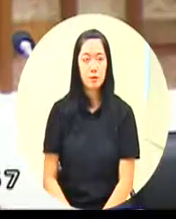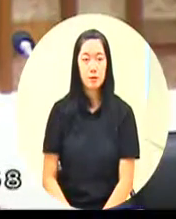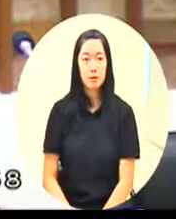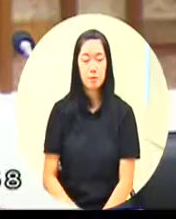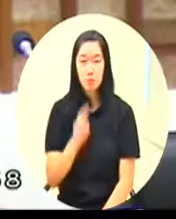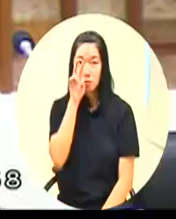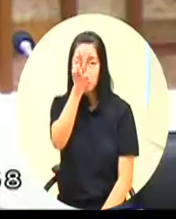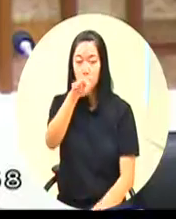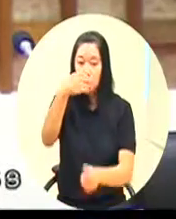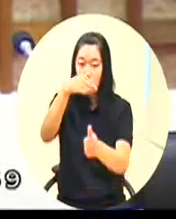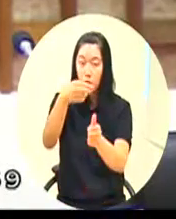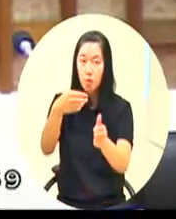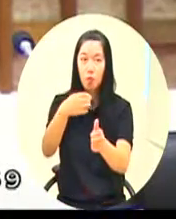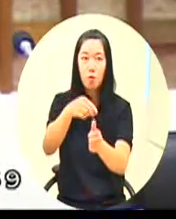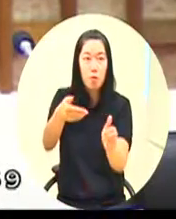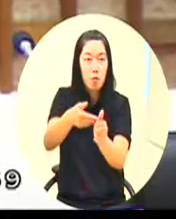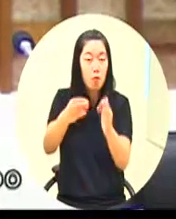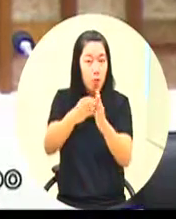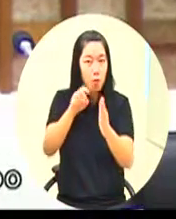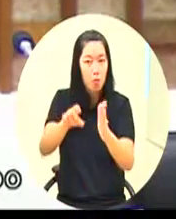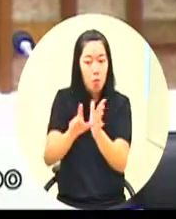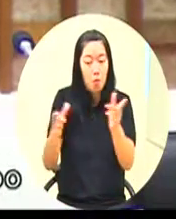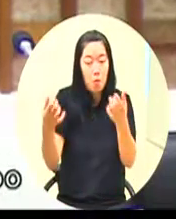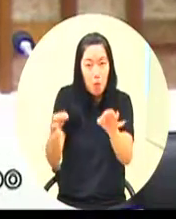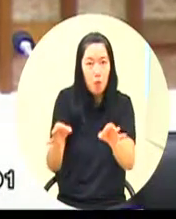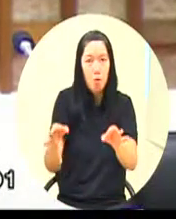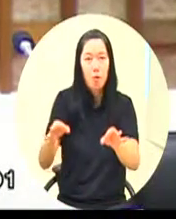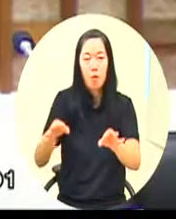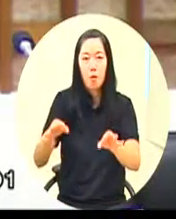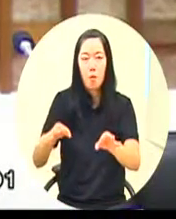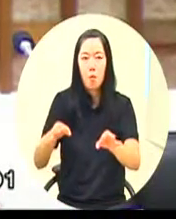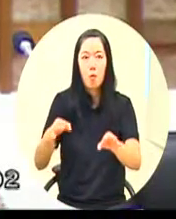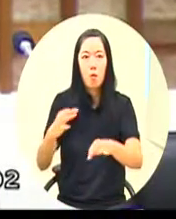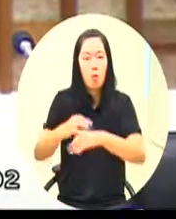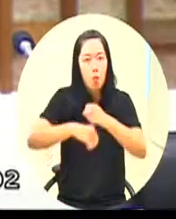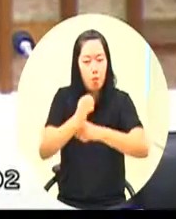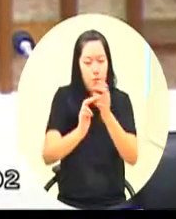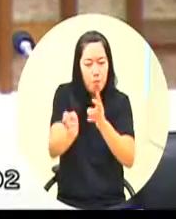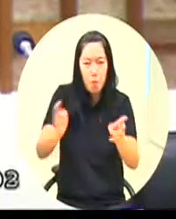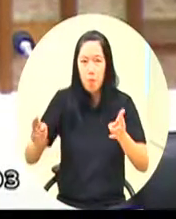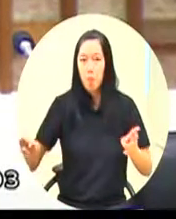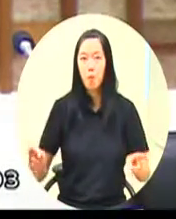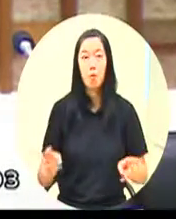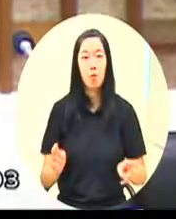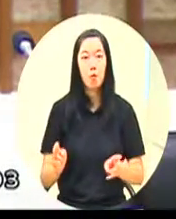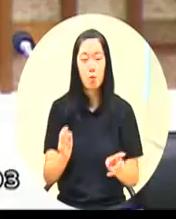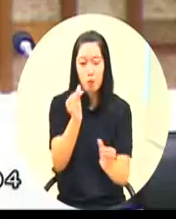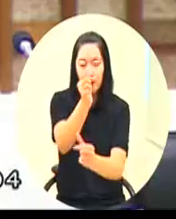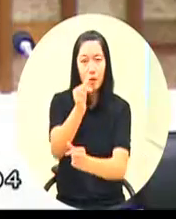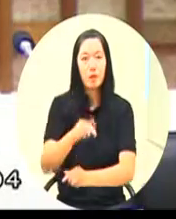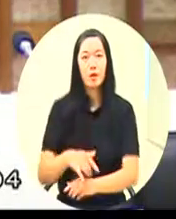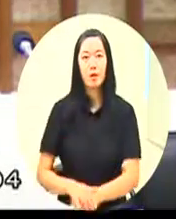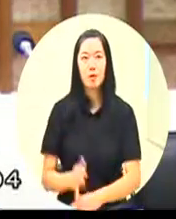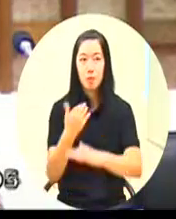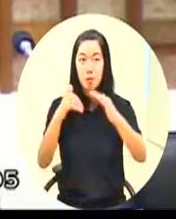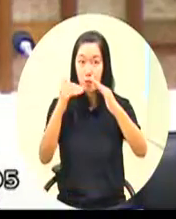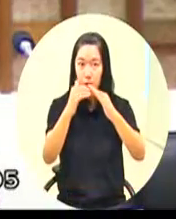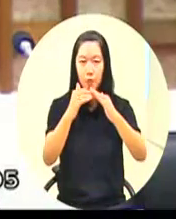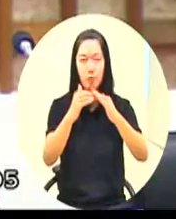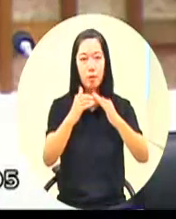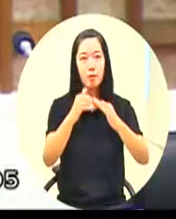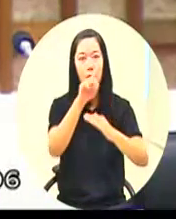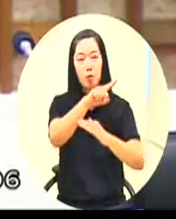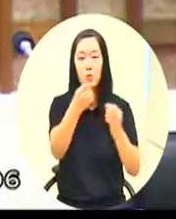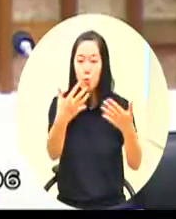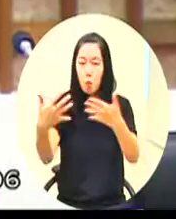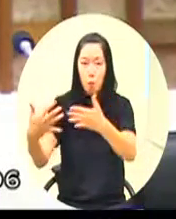局在最短的时间大家都动起来，这是事实。那把这个各校的一些问题也都凸